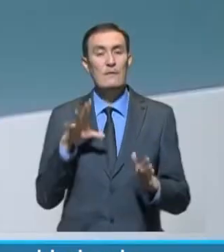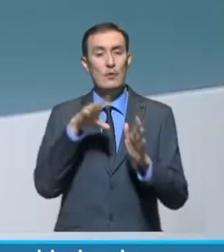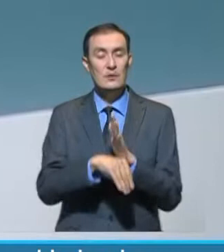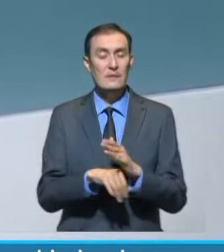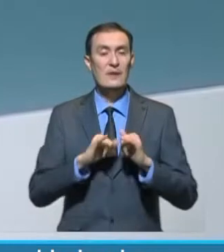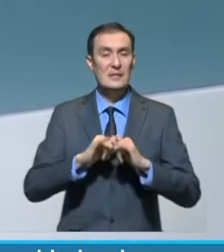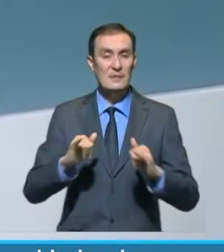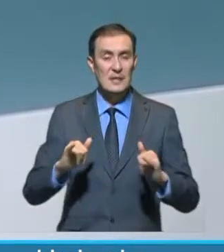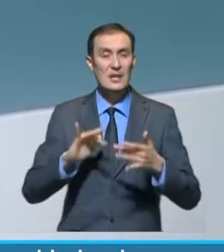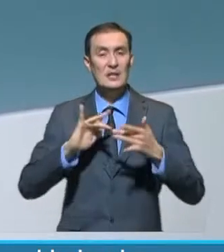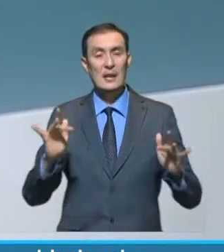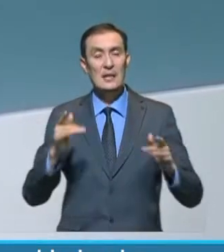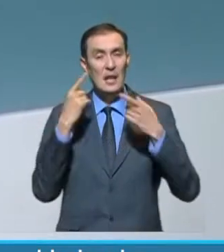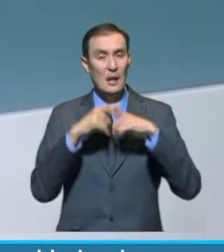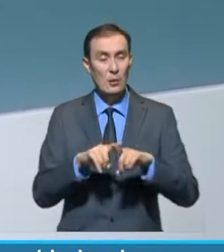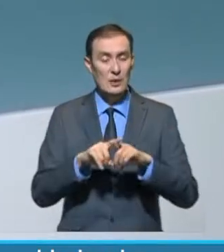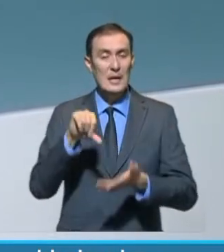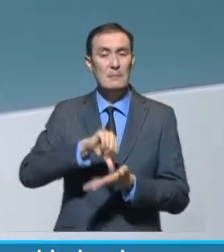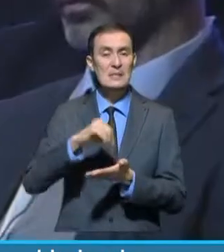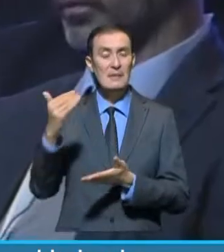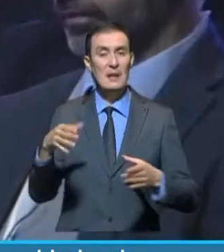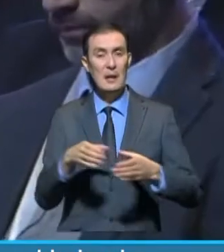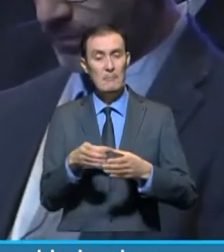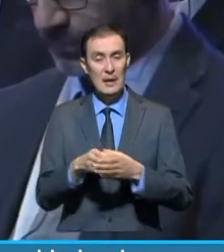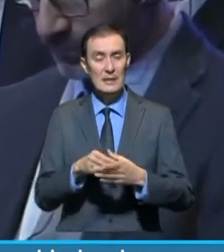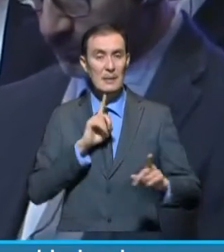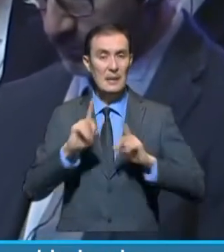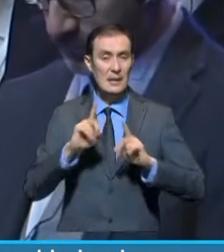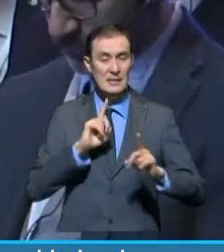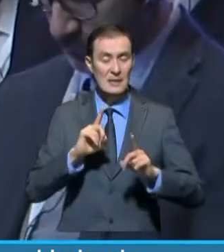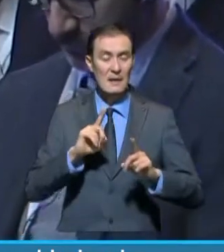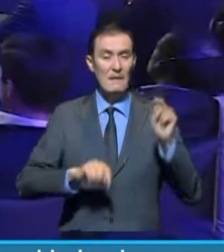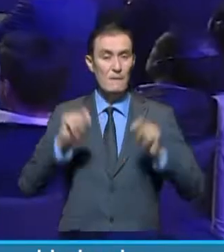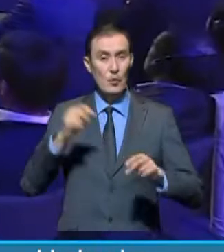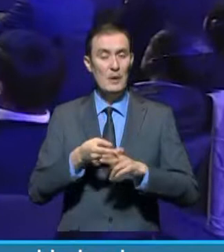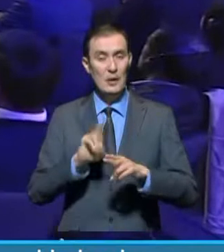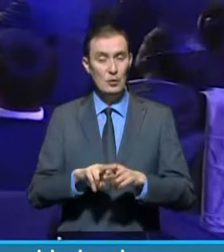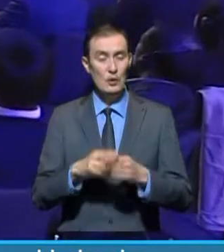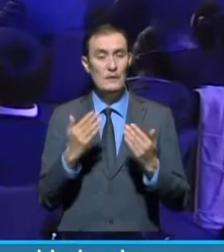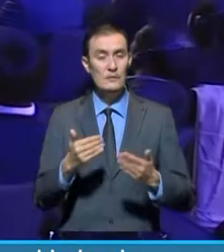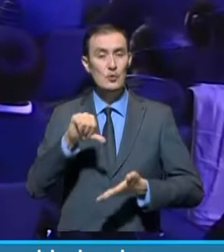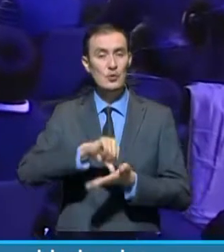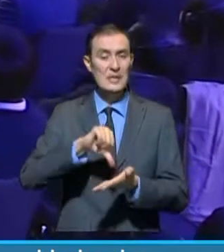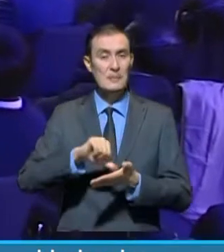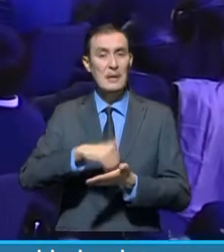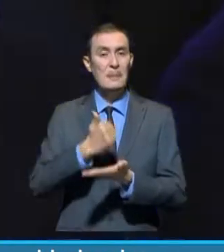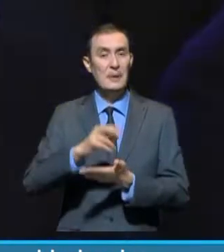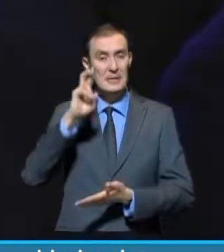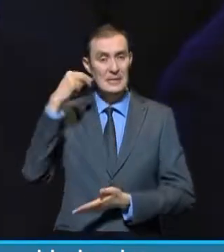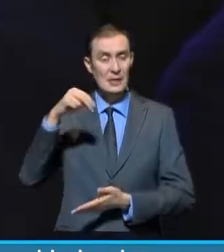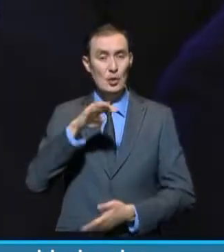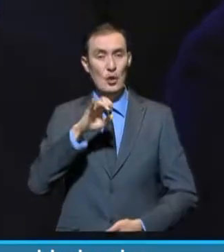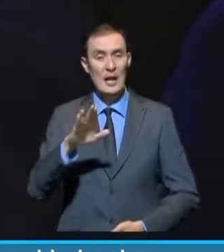вклад в развитие IT-технологий. Представители компании на пленарной сессии форума, которая проходила с участием президента